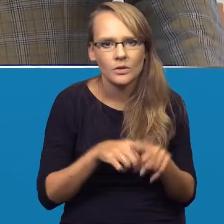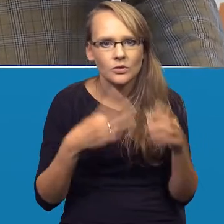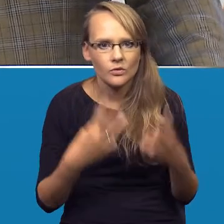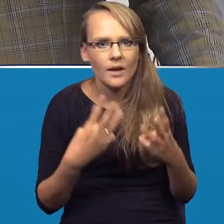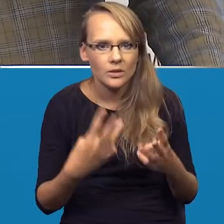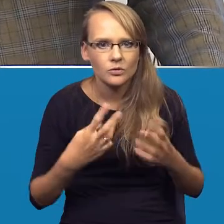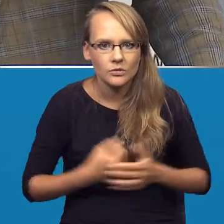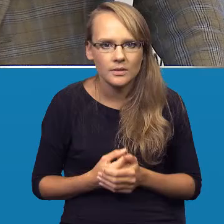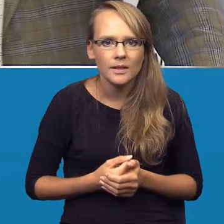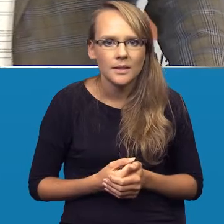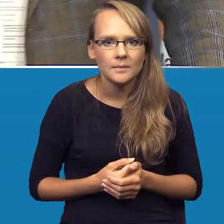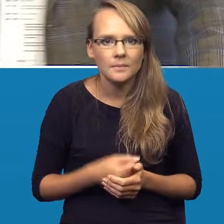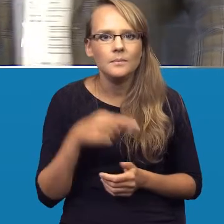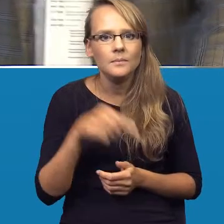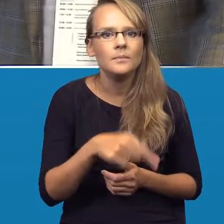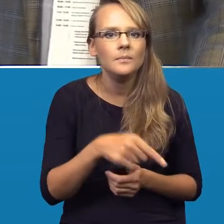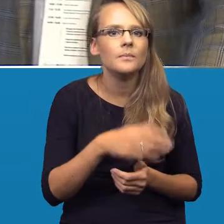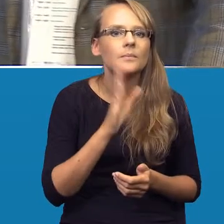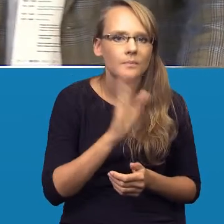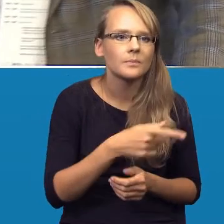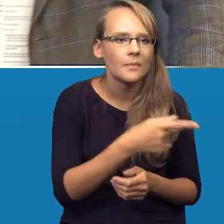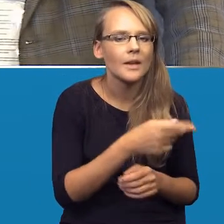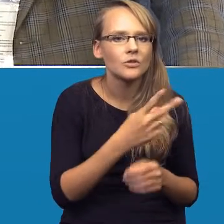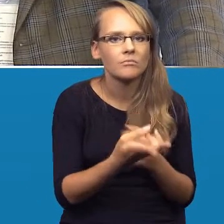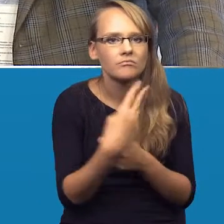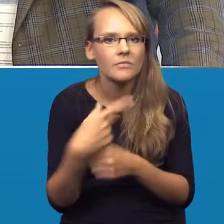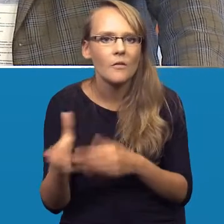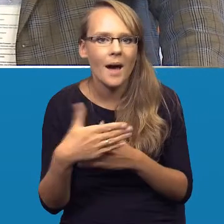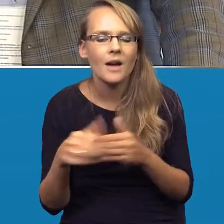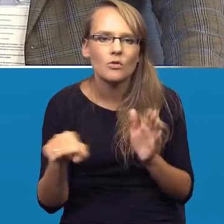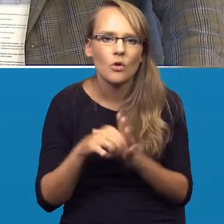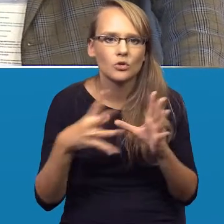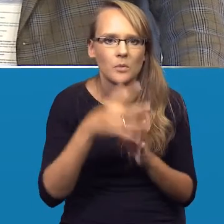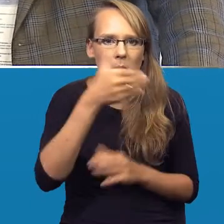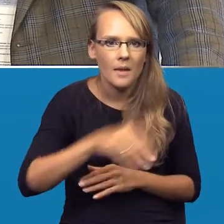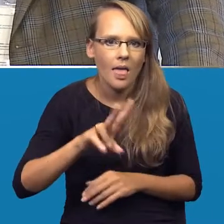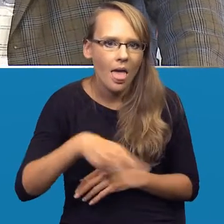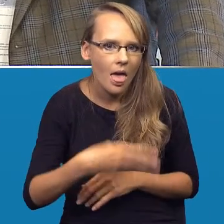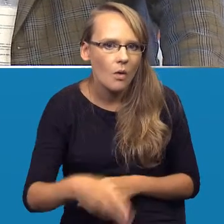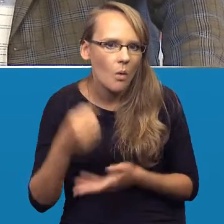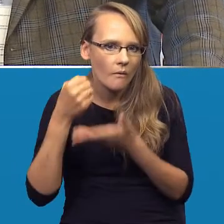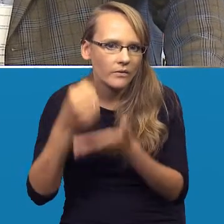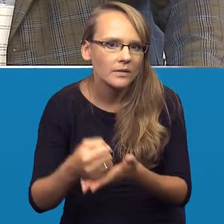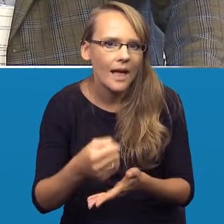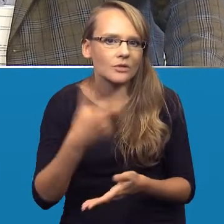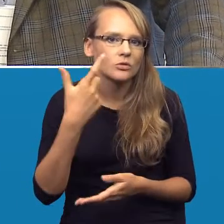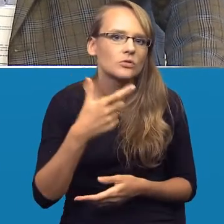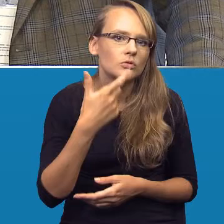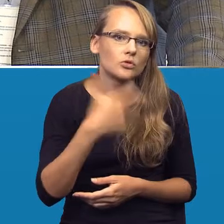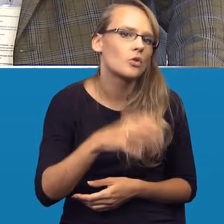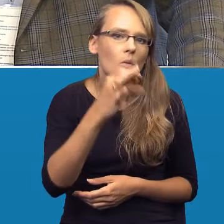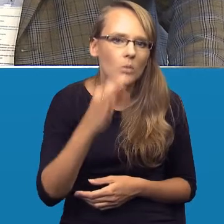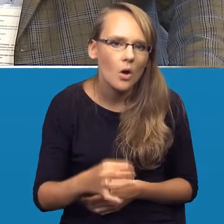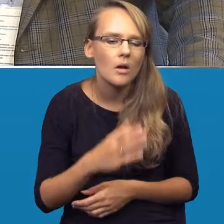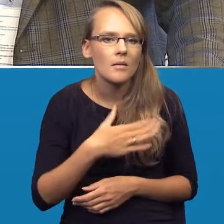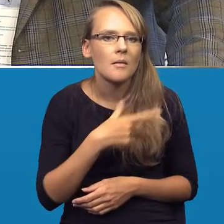istotne. No i tutaj ten nabór jest w marcu, jest to do 10 milionów euro, dofinansowanie 100%. Mam już